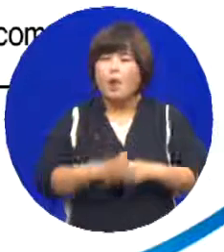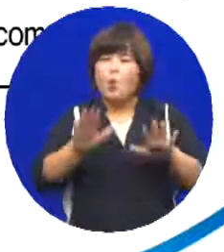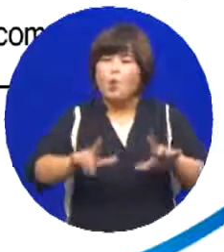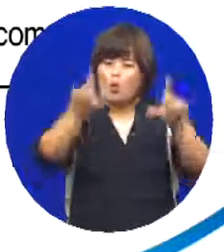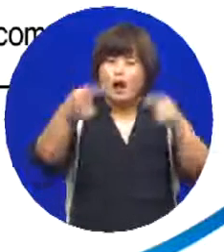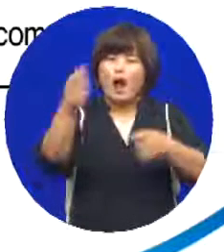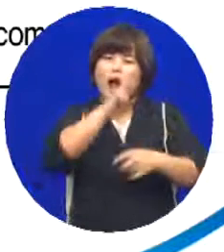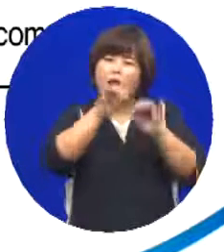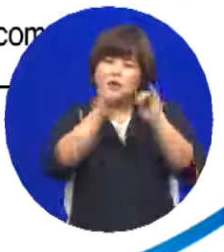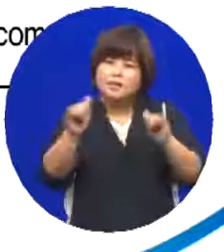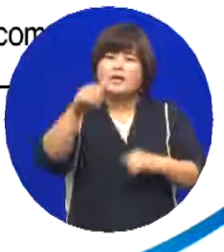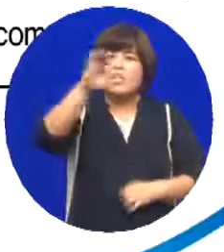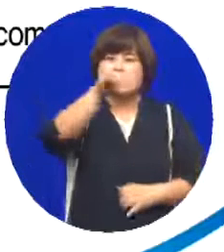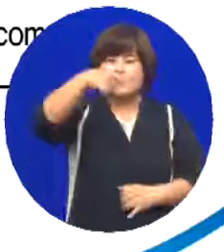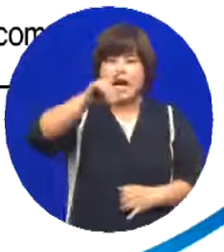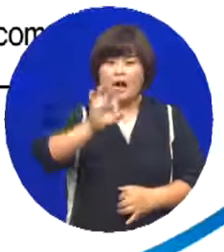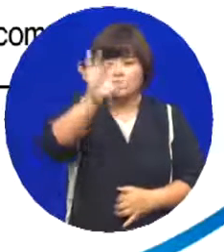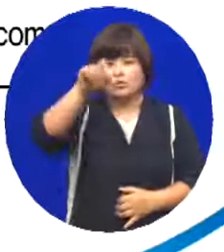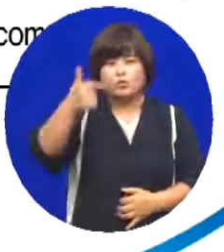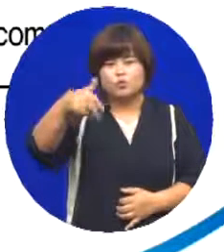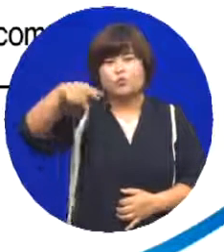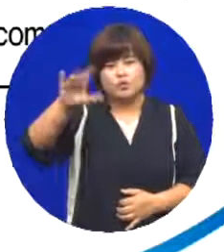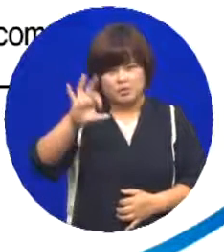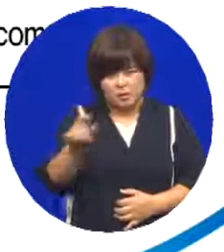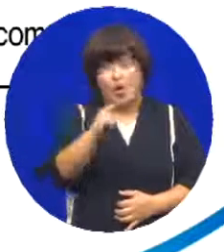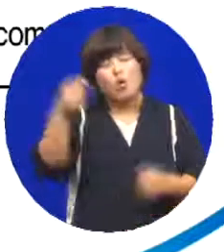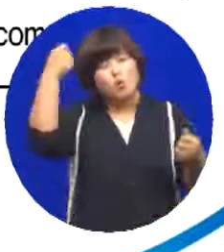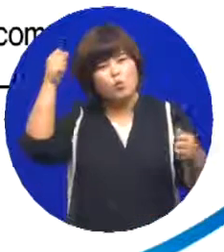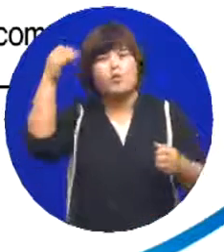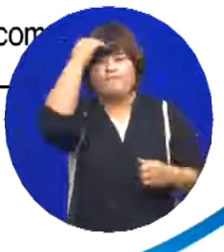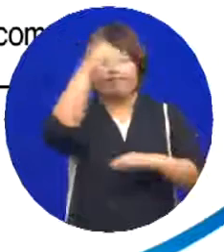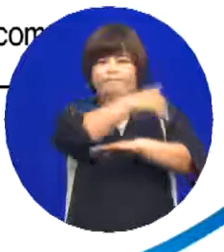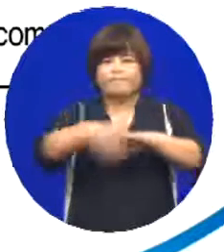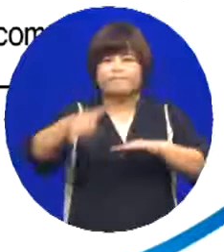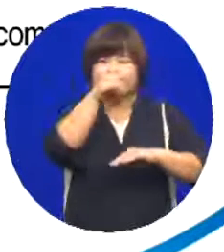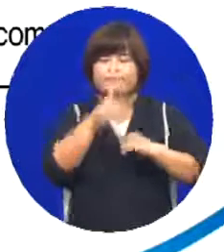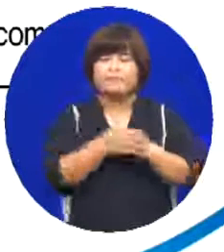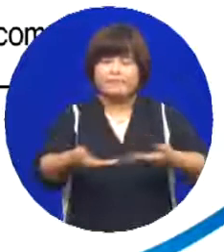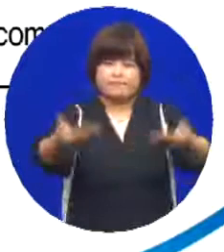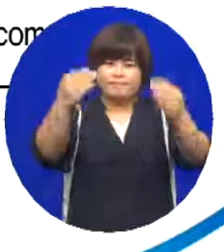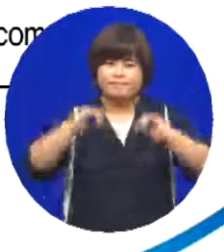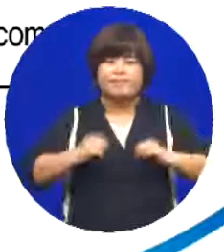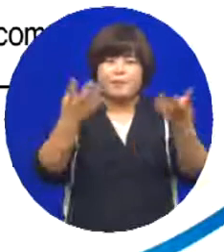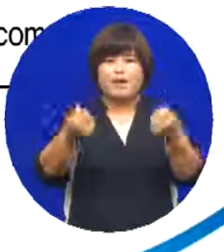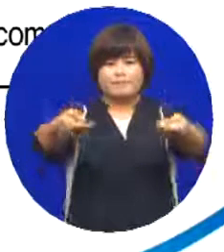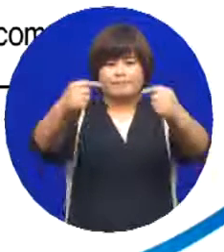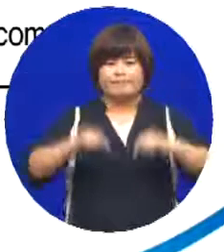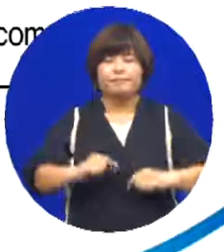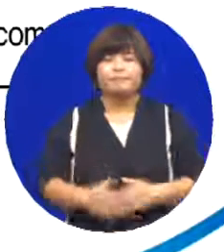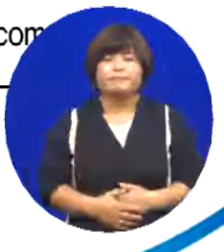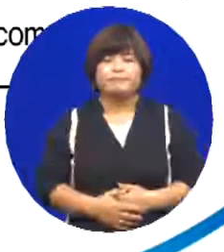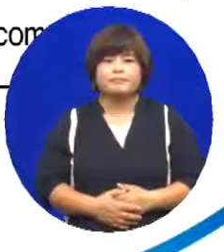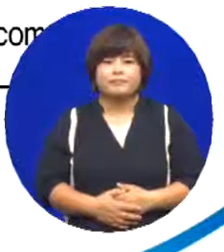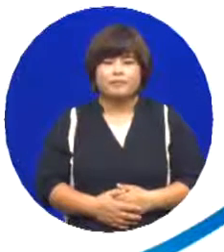올해 대회에는 장윤정, 크라잉넛, 레인보우, 김태우의 축하 공연이 펼쳐질 예정입니다. 시민 여러분의 많은 참여